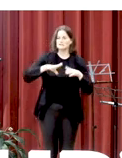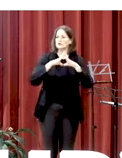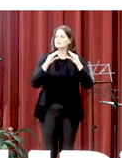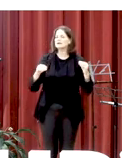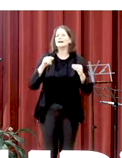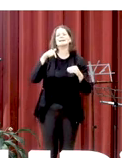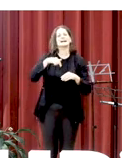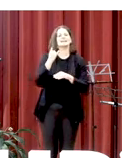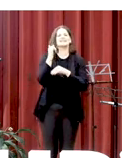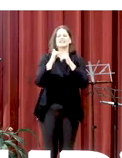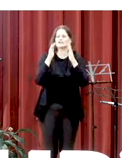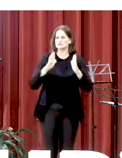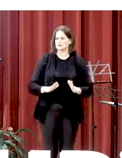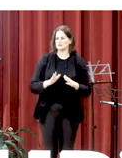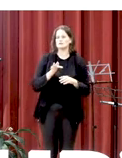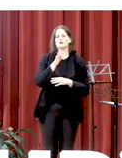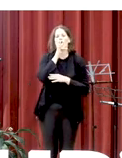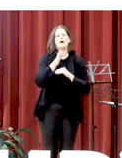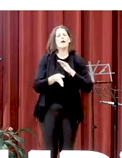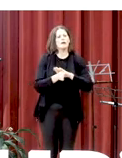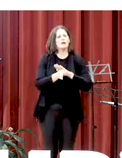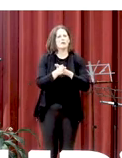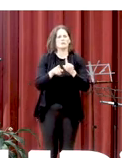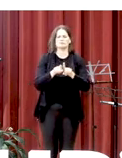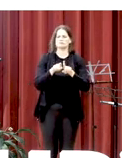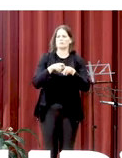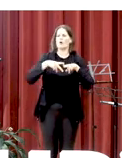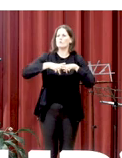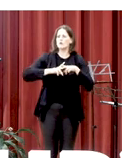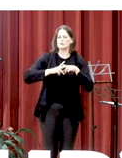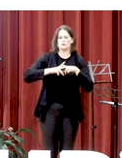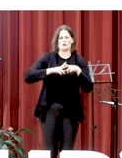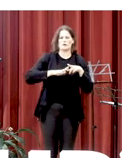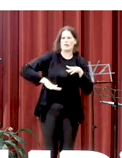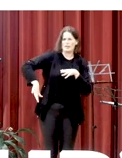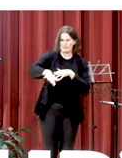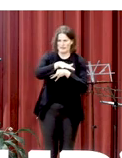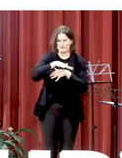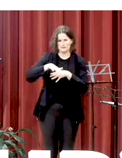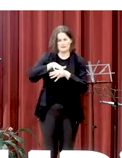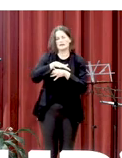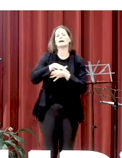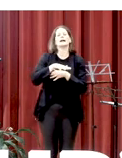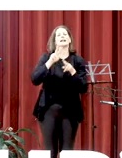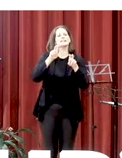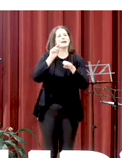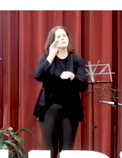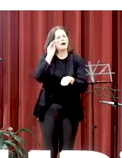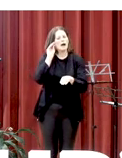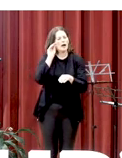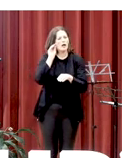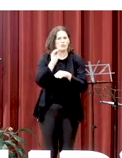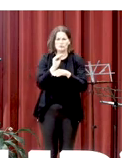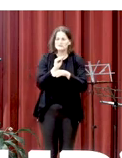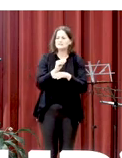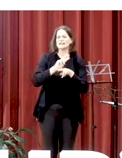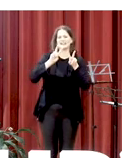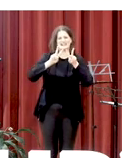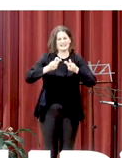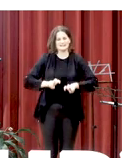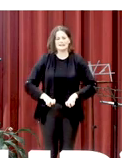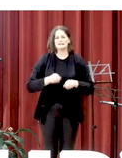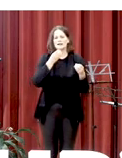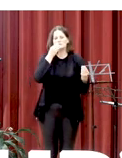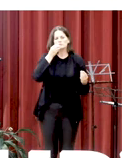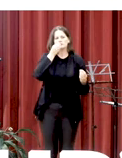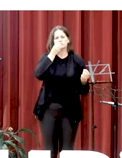aquesta institució encara com a gran motor del talent de la demarcació, en l'àrea docent, de recerca, de transferència